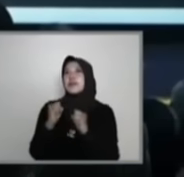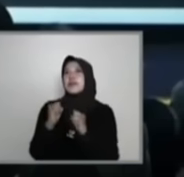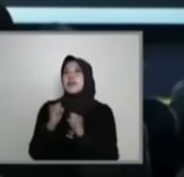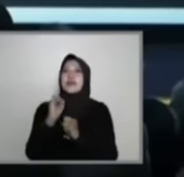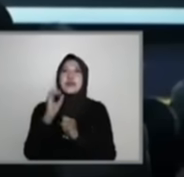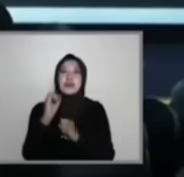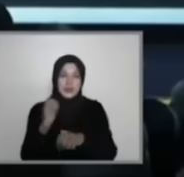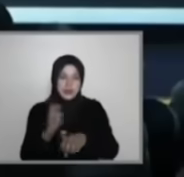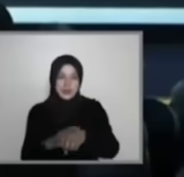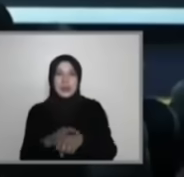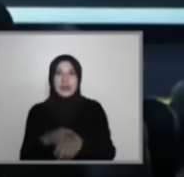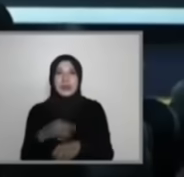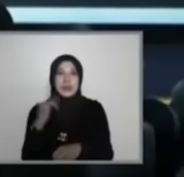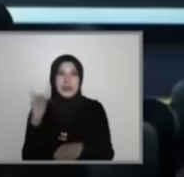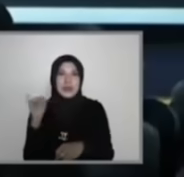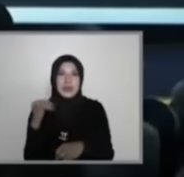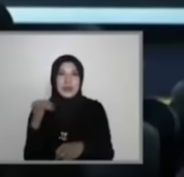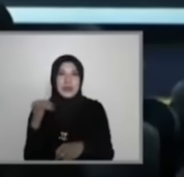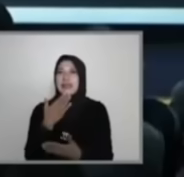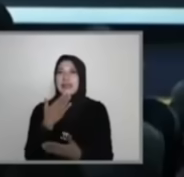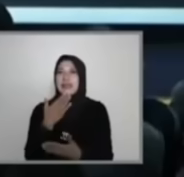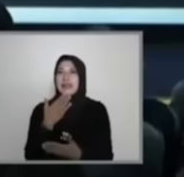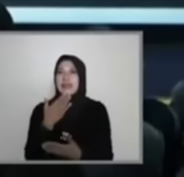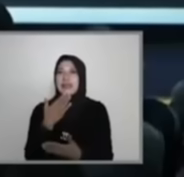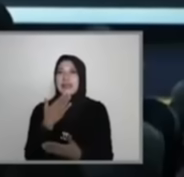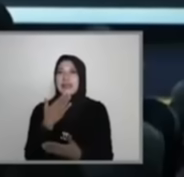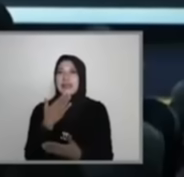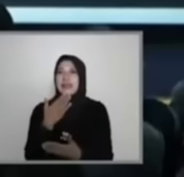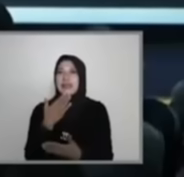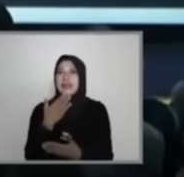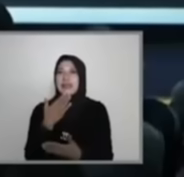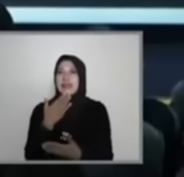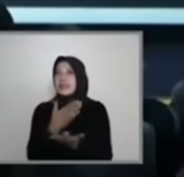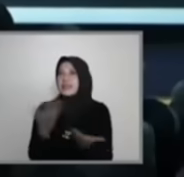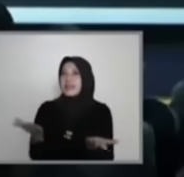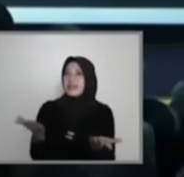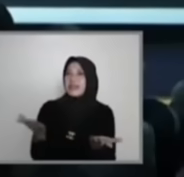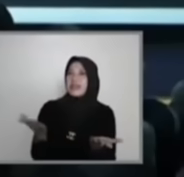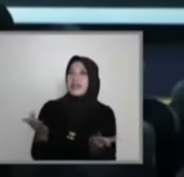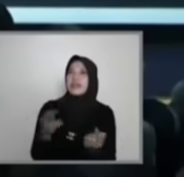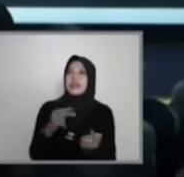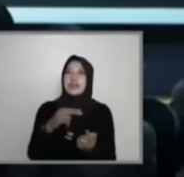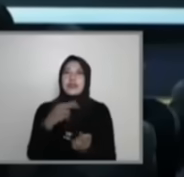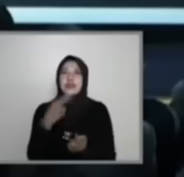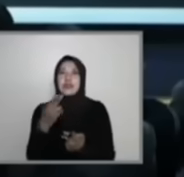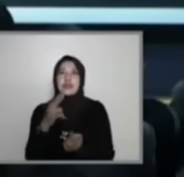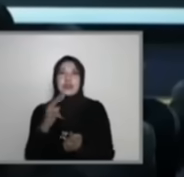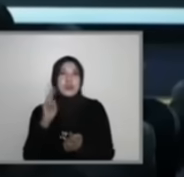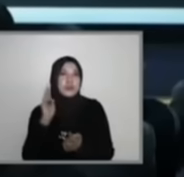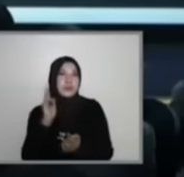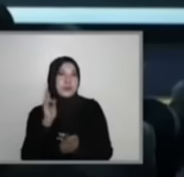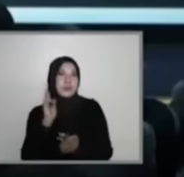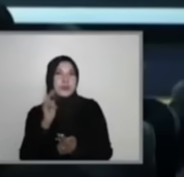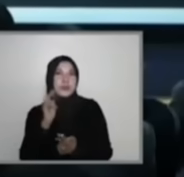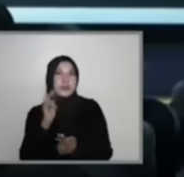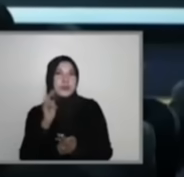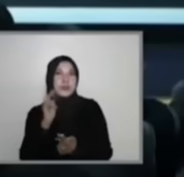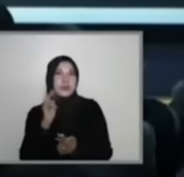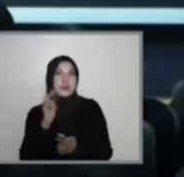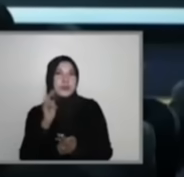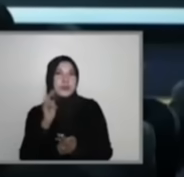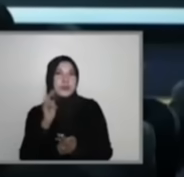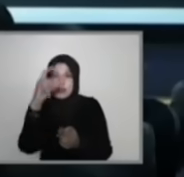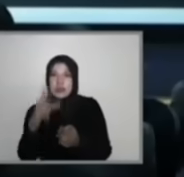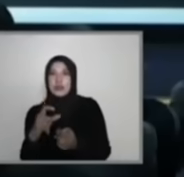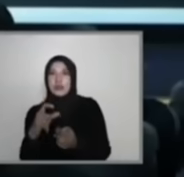jelas, Bapak-bapak? Baik, terima kasih. Dan kami persilakan untuk Bapak Muzakir Manaf, calon